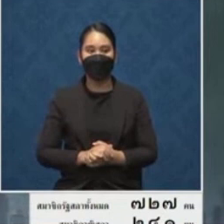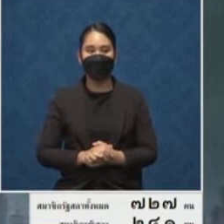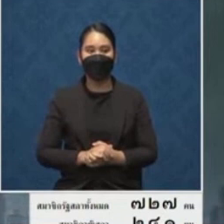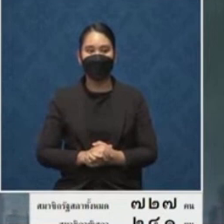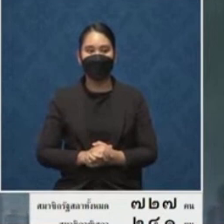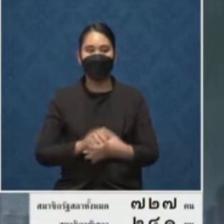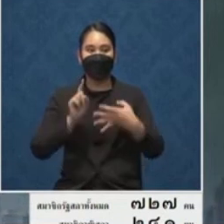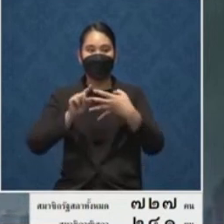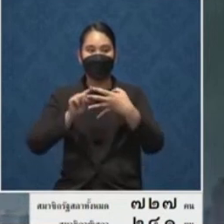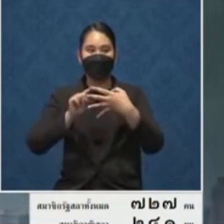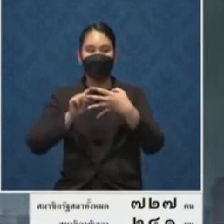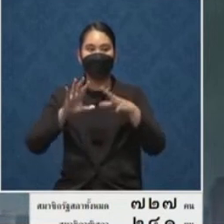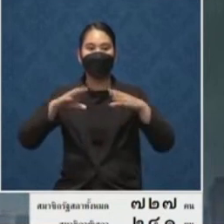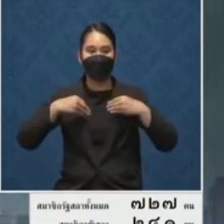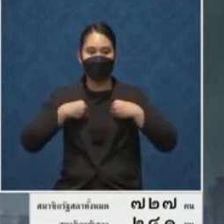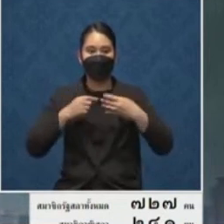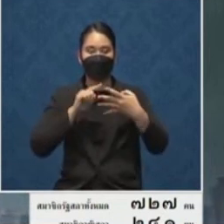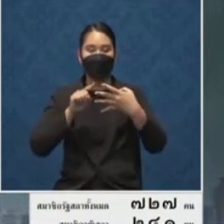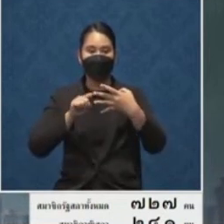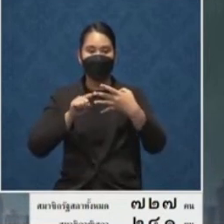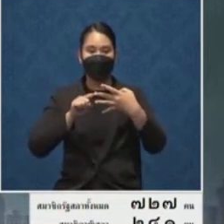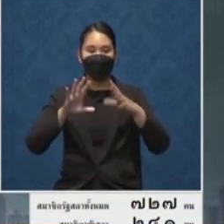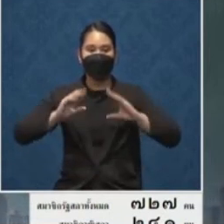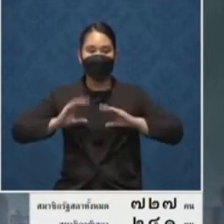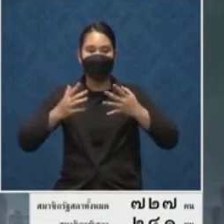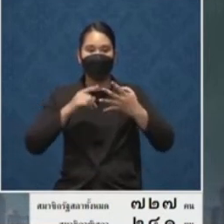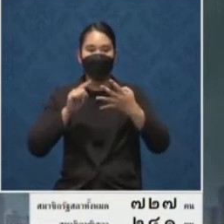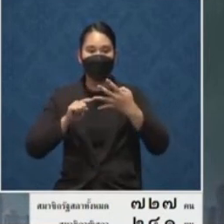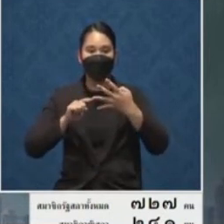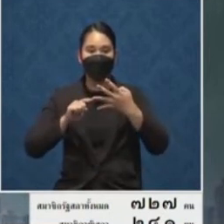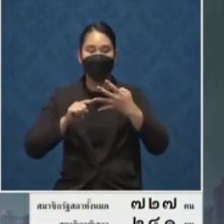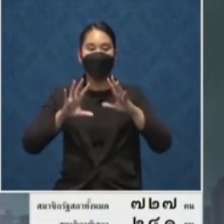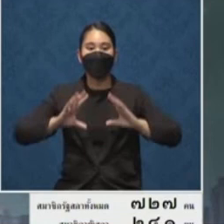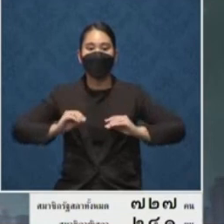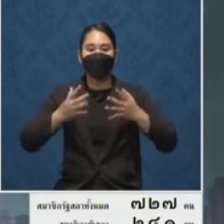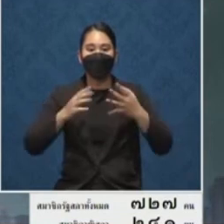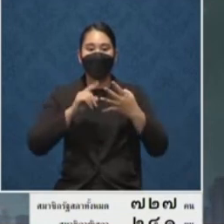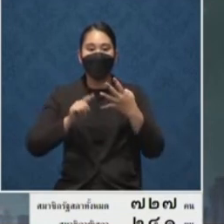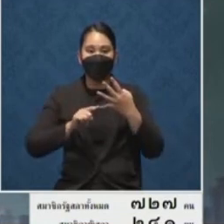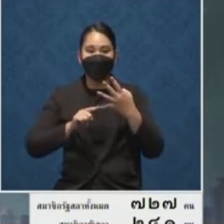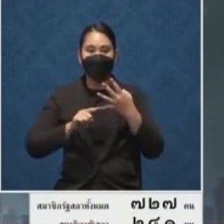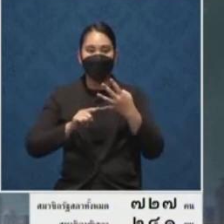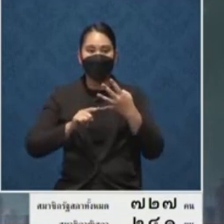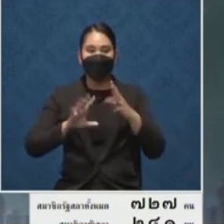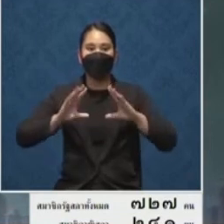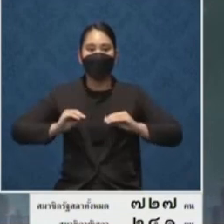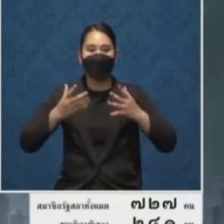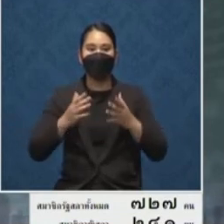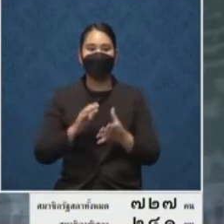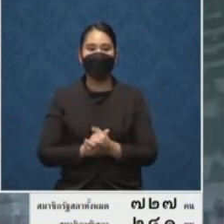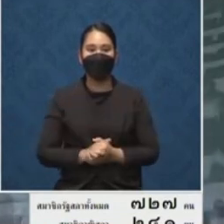727พลตรีโอสถภาวิไล 1รับหลักการ2ไม่รับหลัก